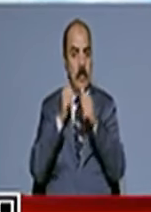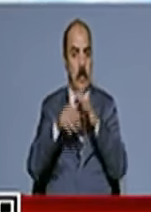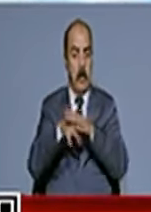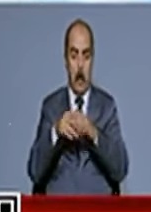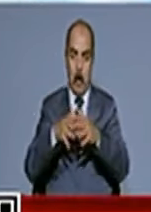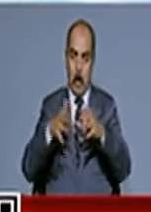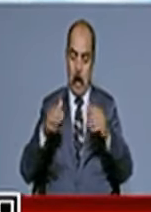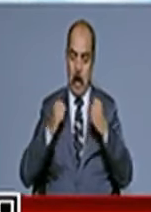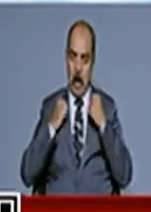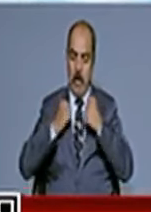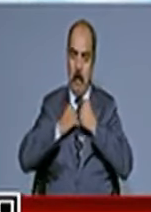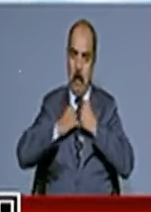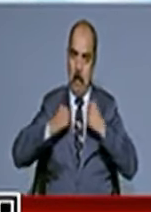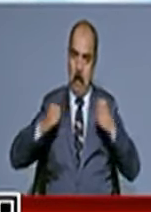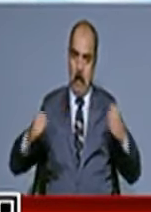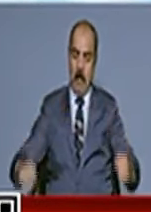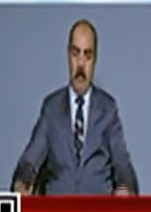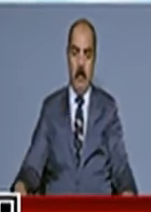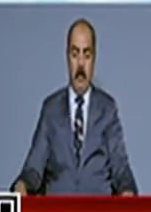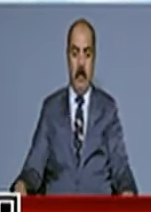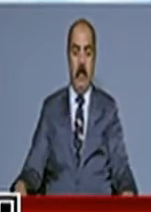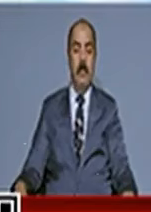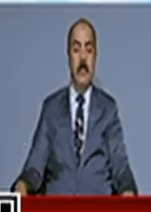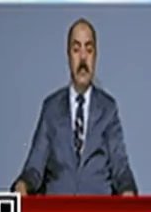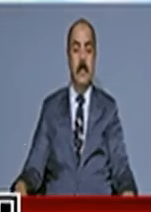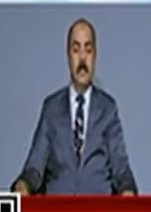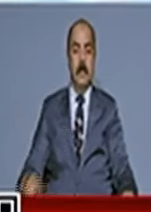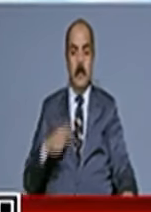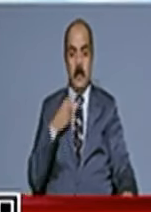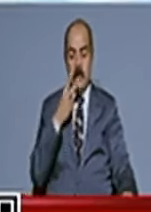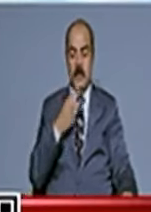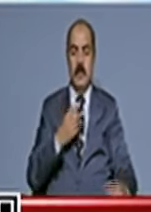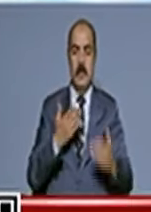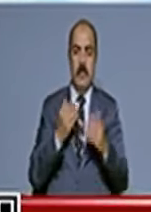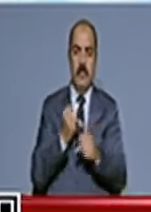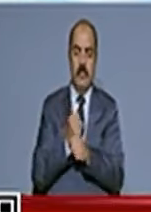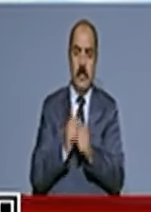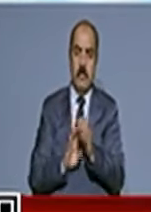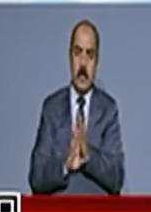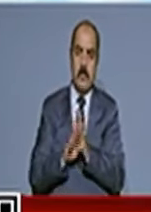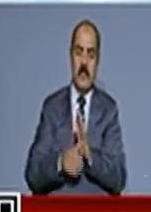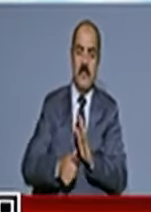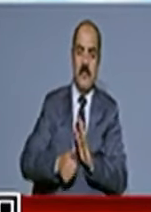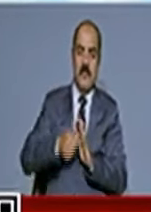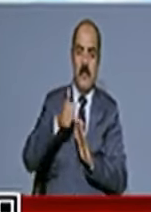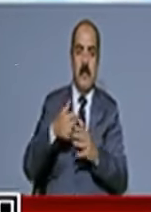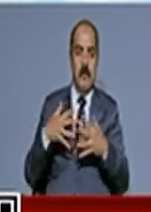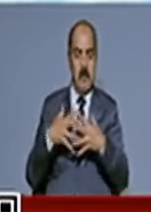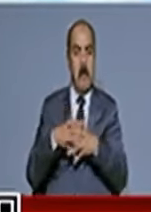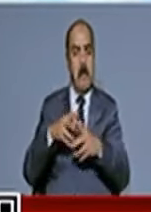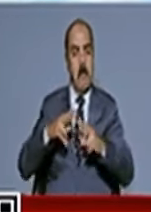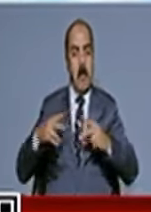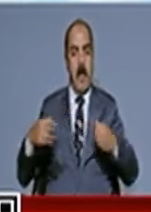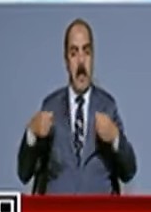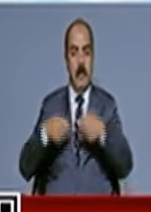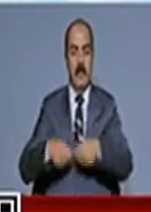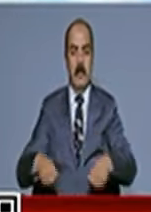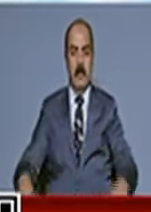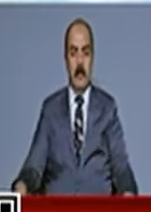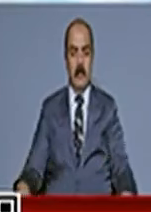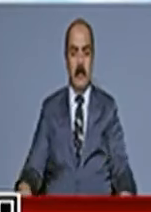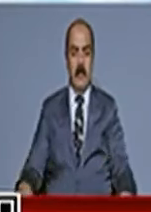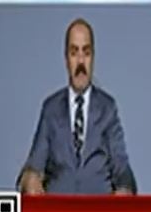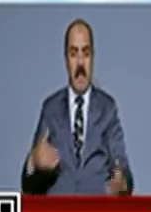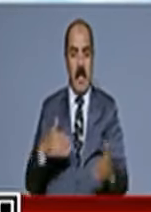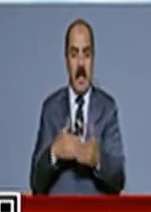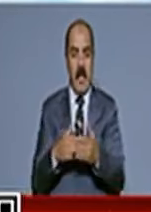العملاق، آملا دوام التوفيق في مراحل المشروع المقبلة. مرة أخرى